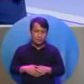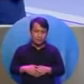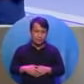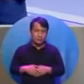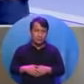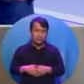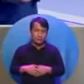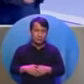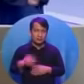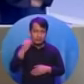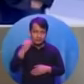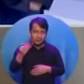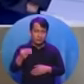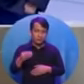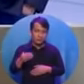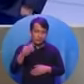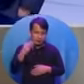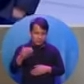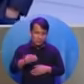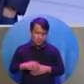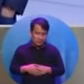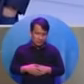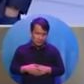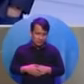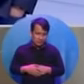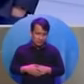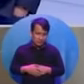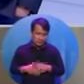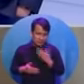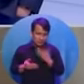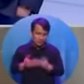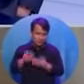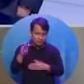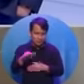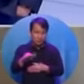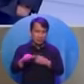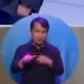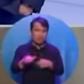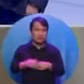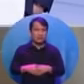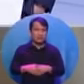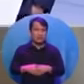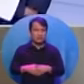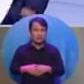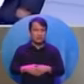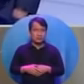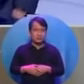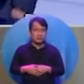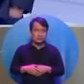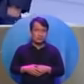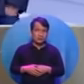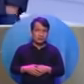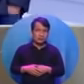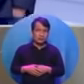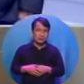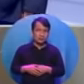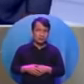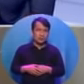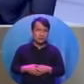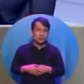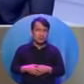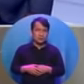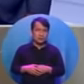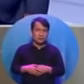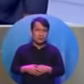Sorry. Madam Emrati, magandang hapon po. Madam. Magandang hapon. Assalamualaikum, madam. Magandang hapon, sir. Apo. Ma'am.